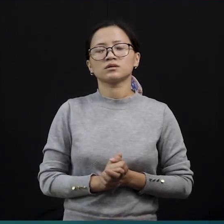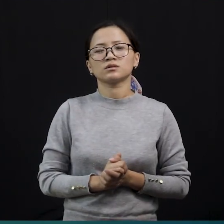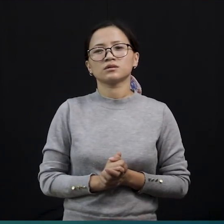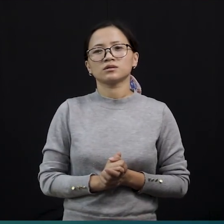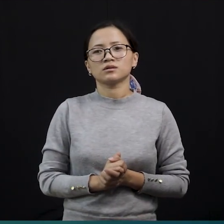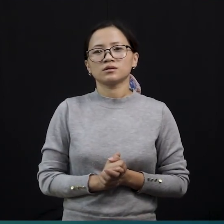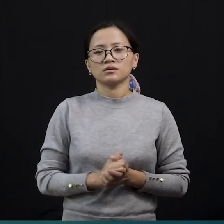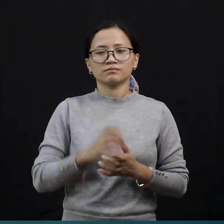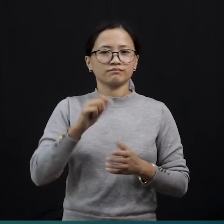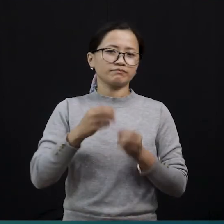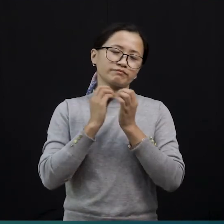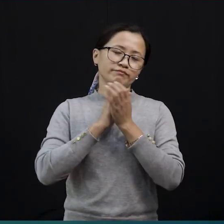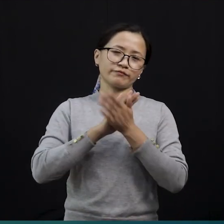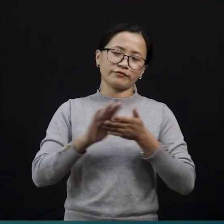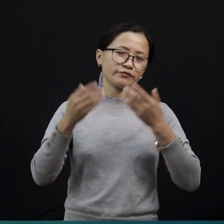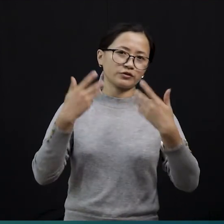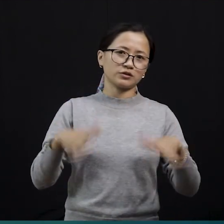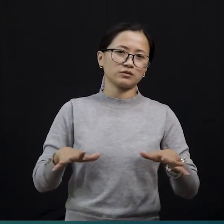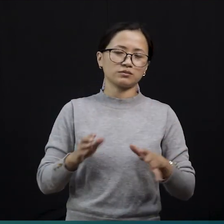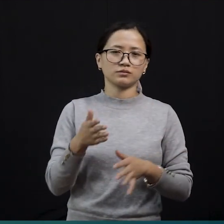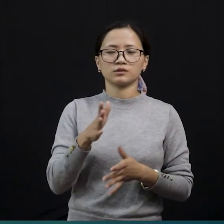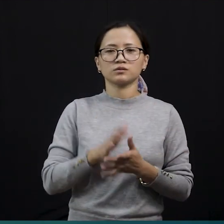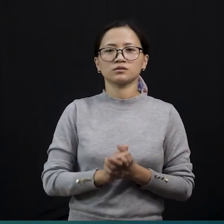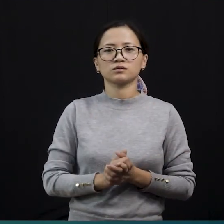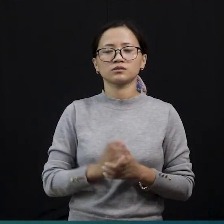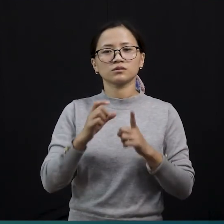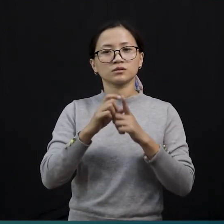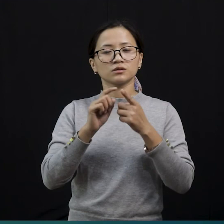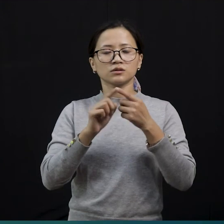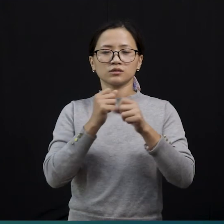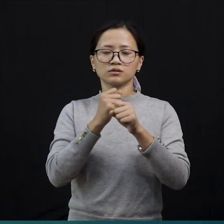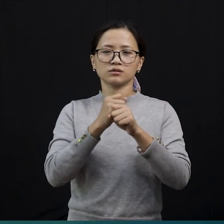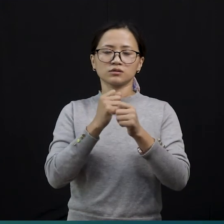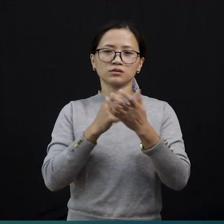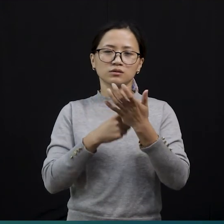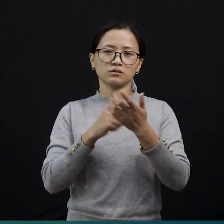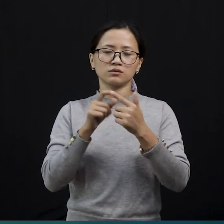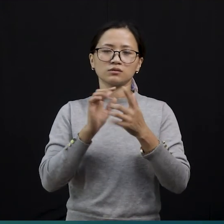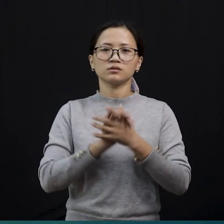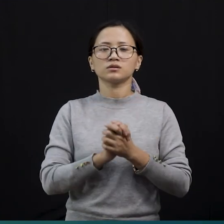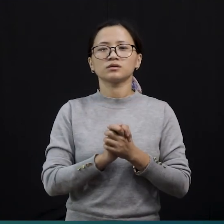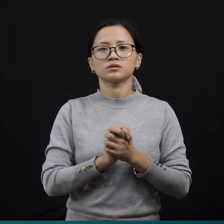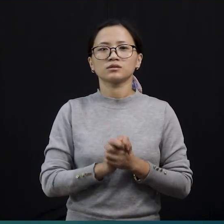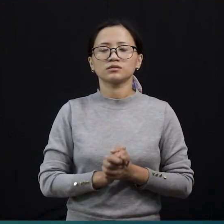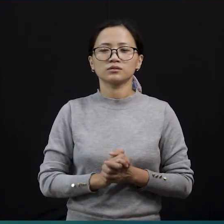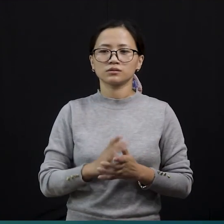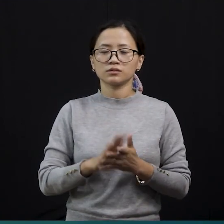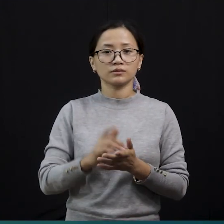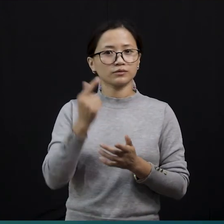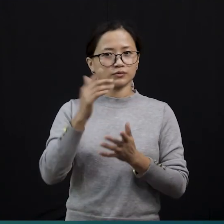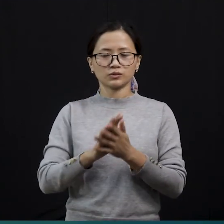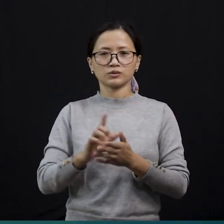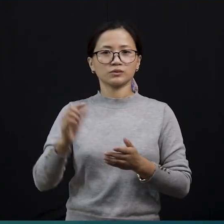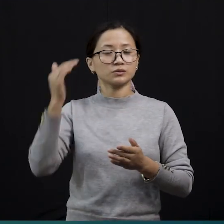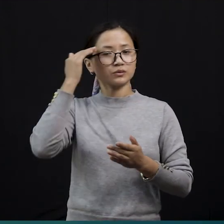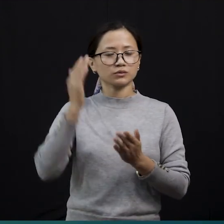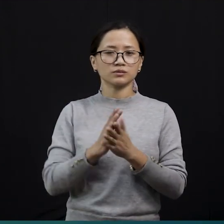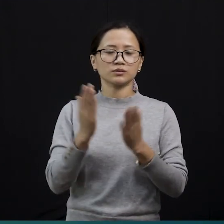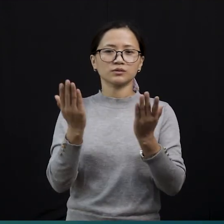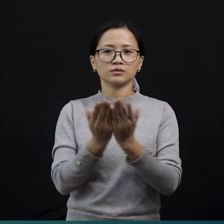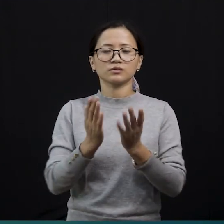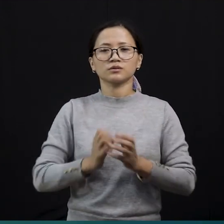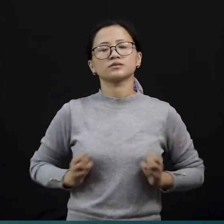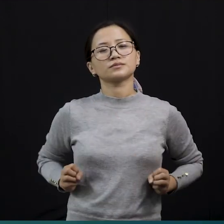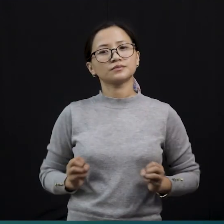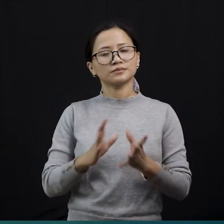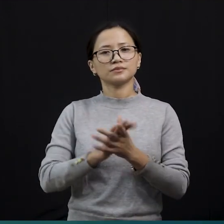ना, अभी तक ख़त्म नहीं हुआ है। सो इन ऑर्डर टू गेट डिक्रीज दोज थिंग्स, इफ़ एवरीवन विल बिकम लिटरेट ना, सब पढ़ना